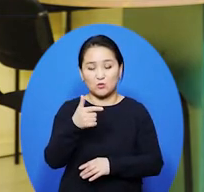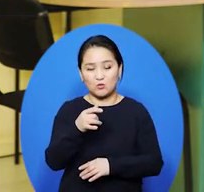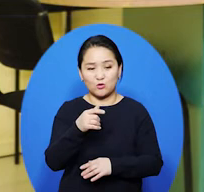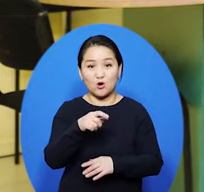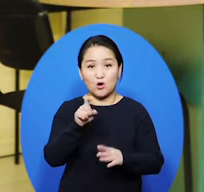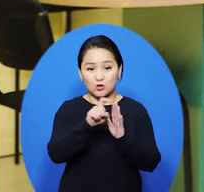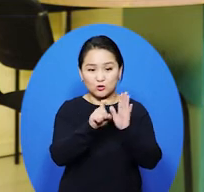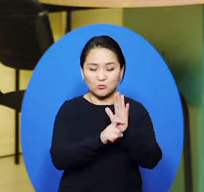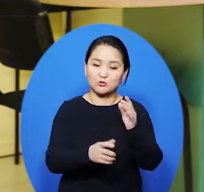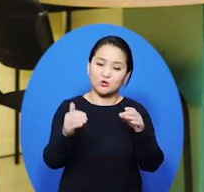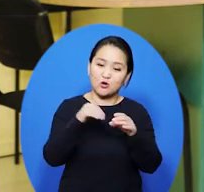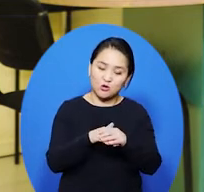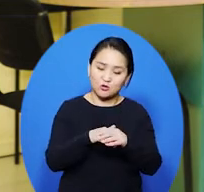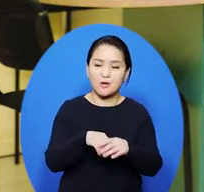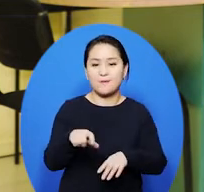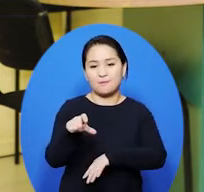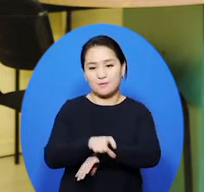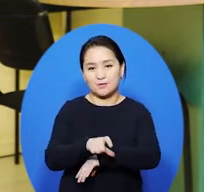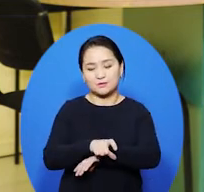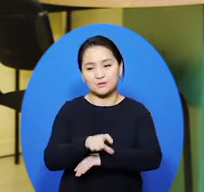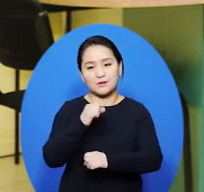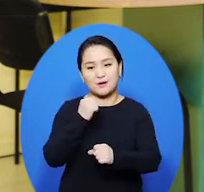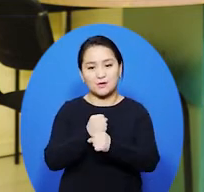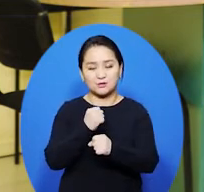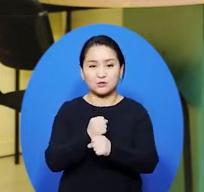хамрагдаад мэрэгчлэрээ буюу сонирхсан